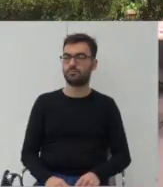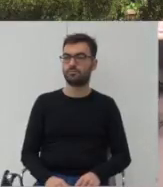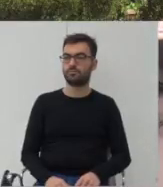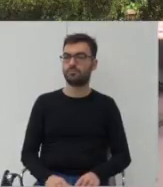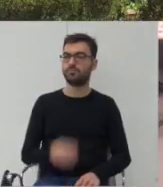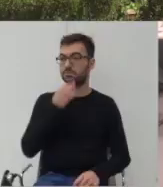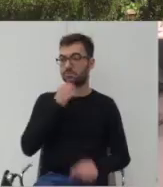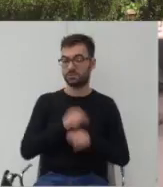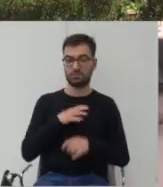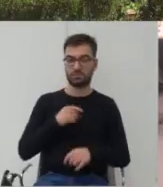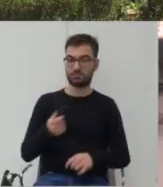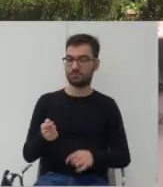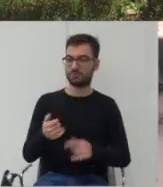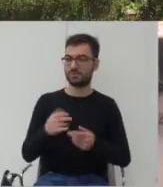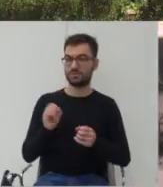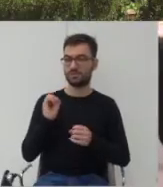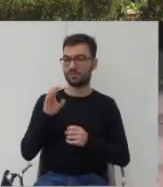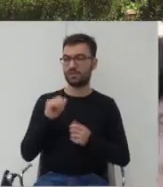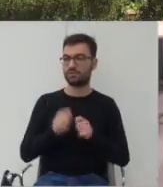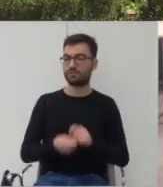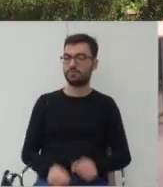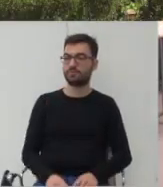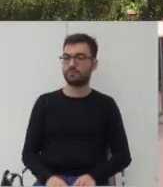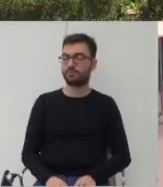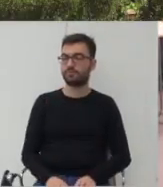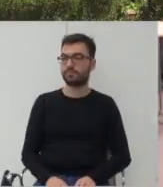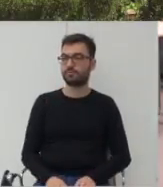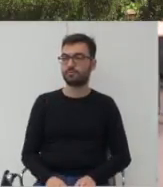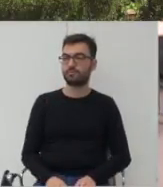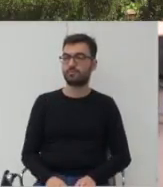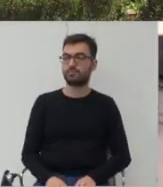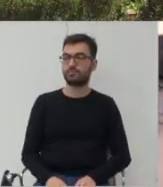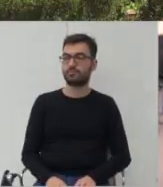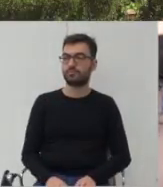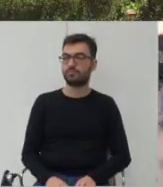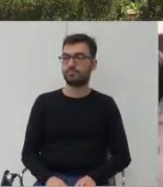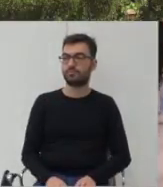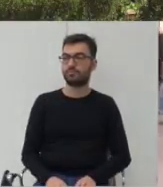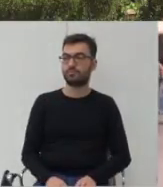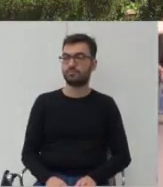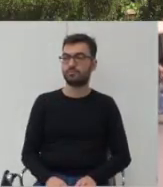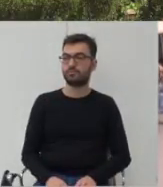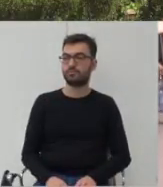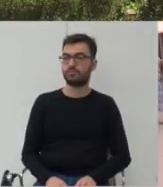taki fajny zmieniacz? O, super, dzięki.